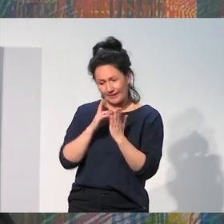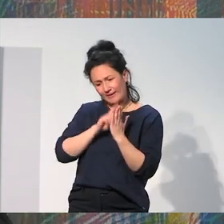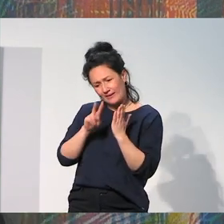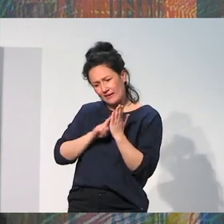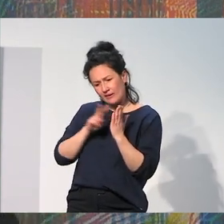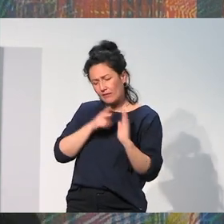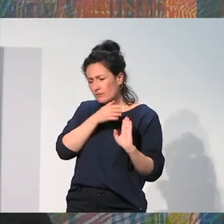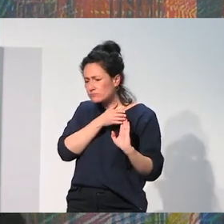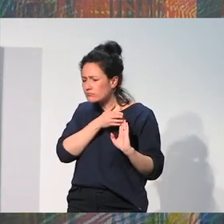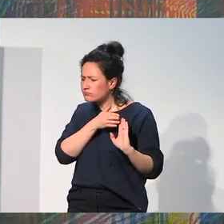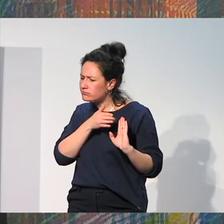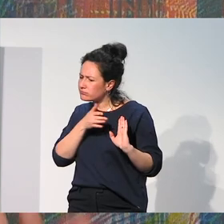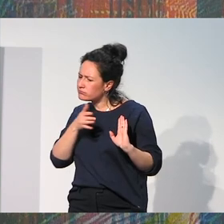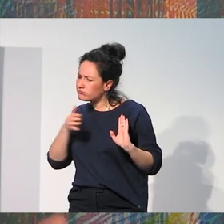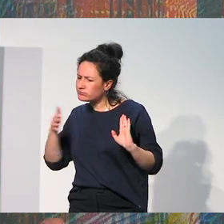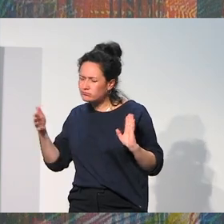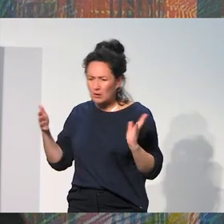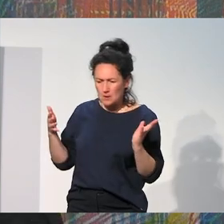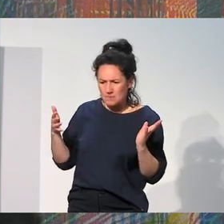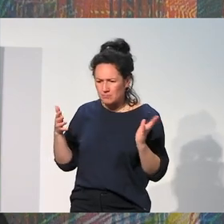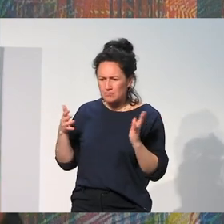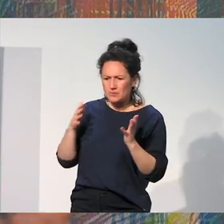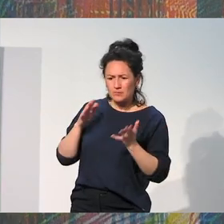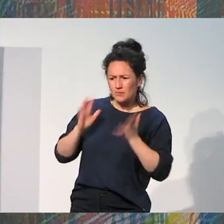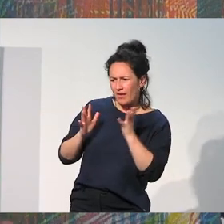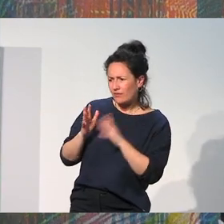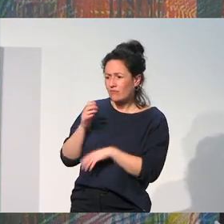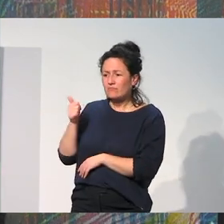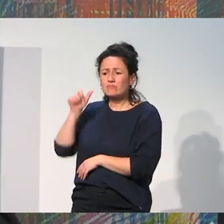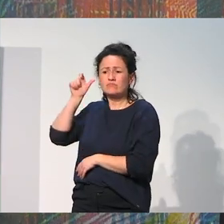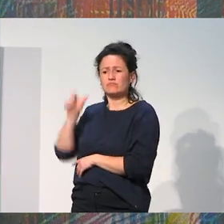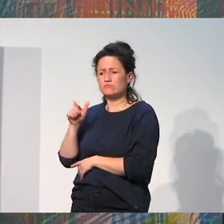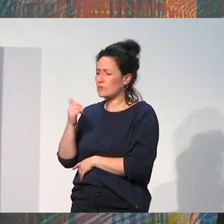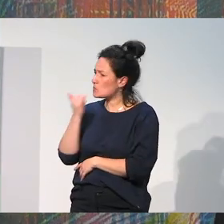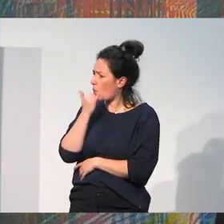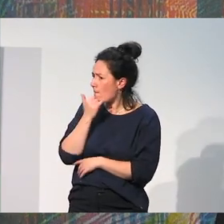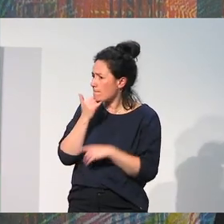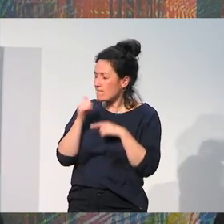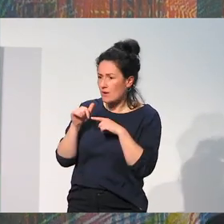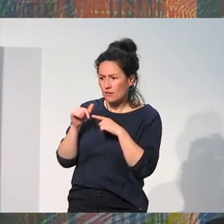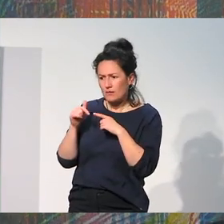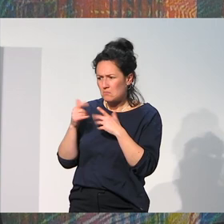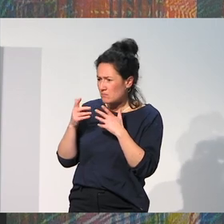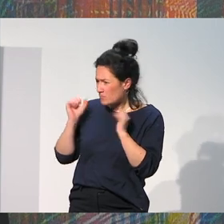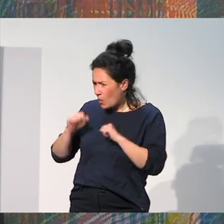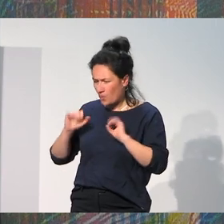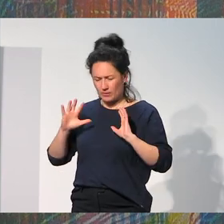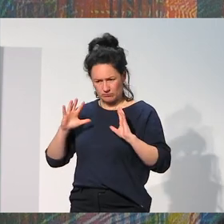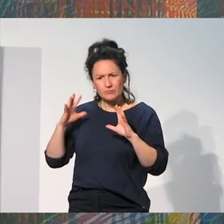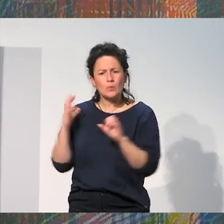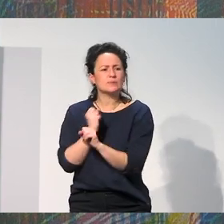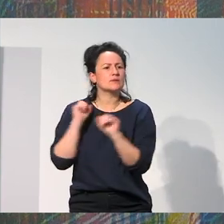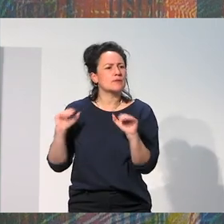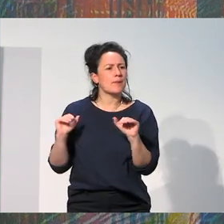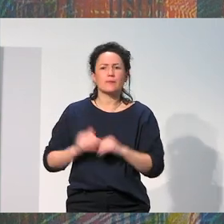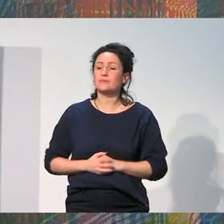pas du tout... Il peut se tromper, il ne sait pas trop, même sur lui, sur les autres, Auguste. Mais ça marche, ça prend. Et justement... comment se déploie